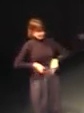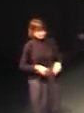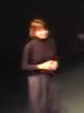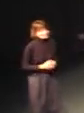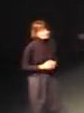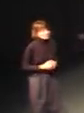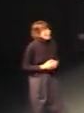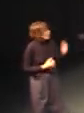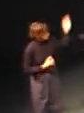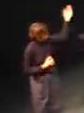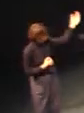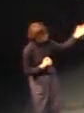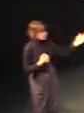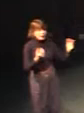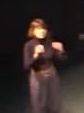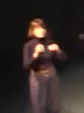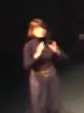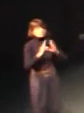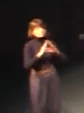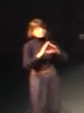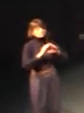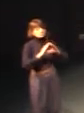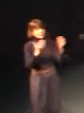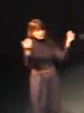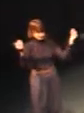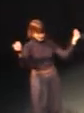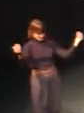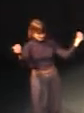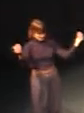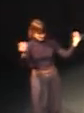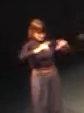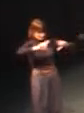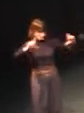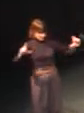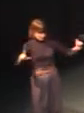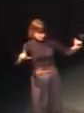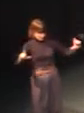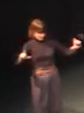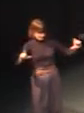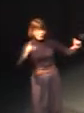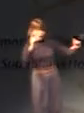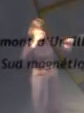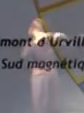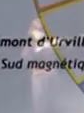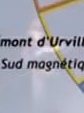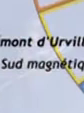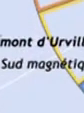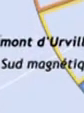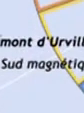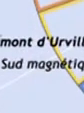cette carte là on observe de curiosité la péninsule